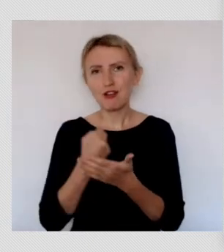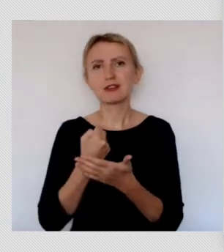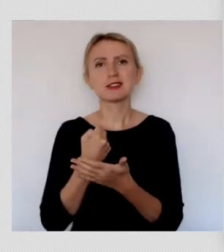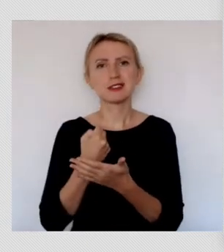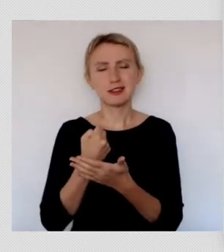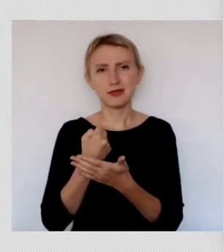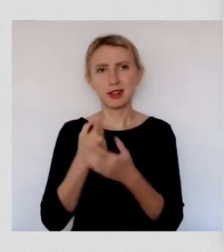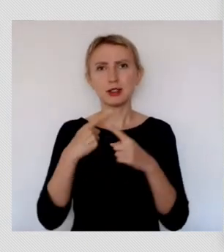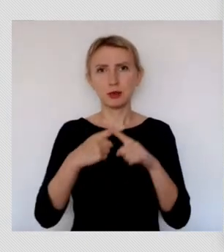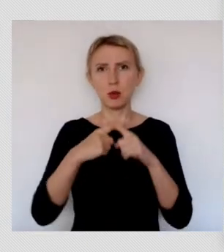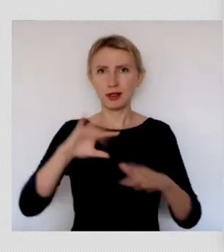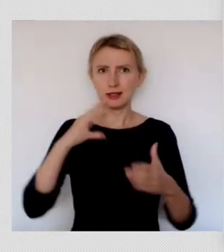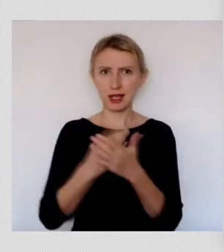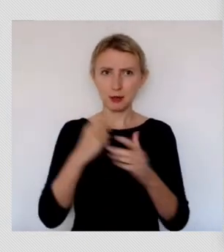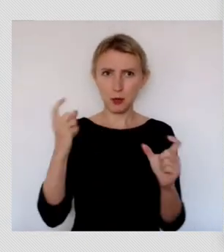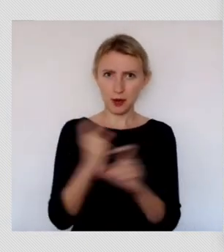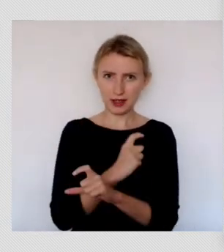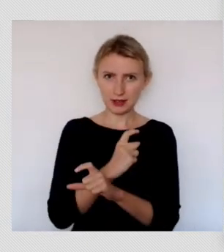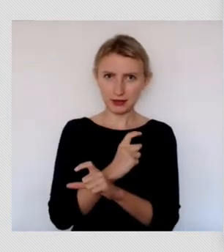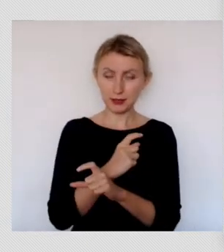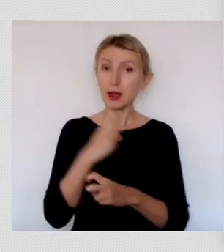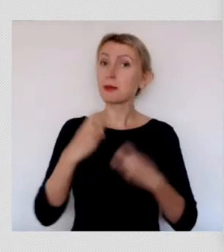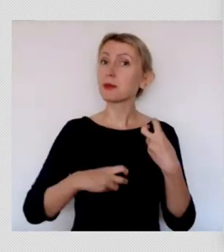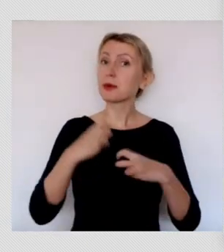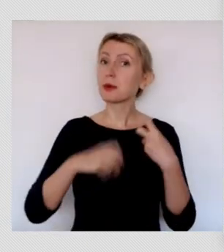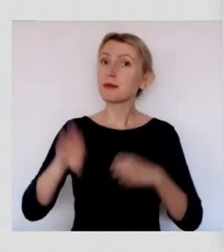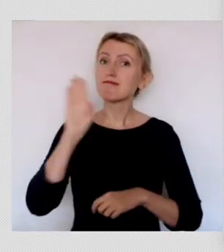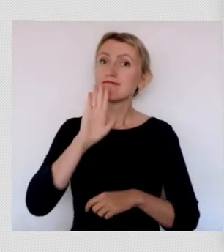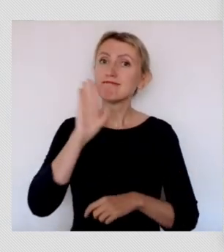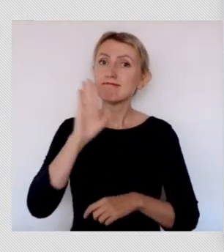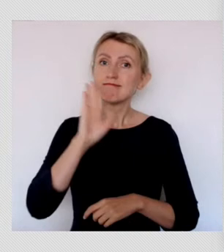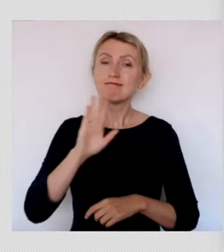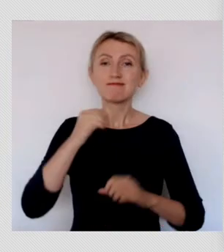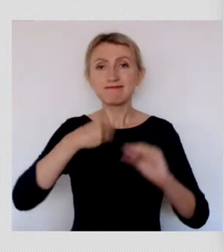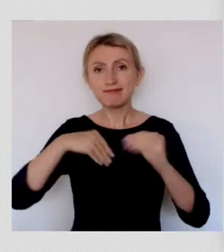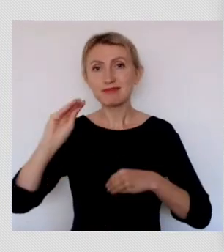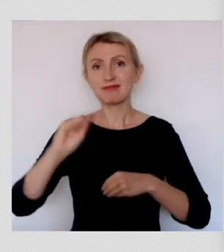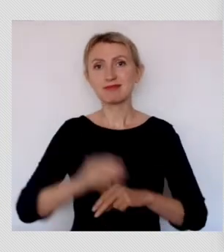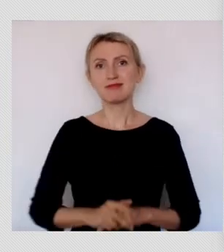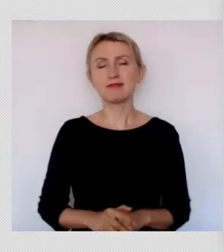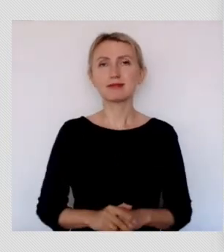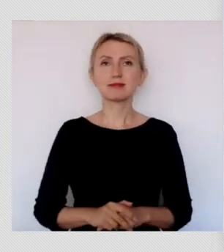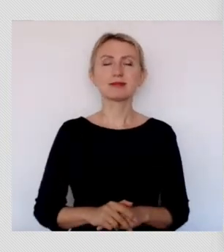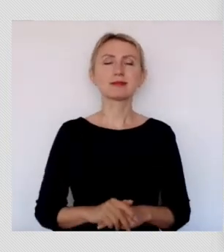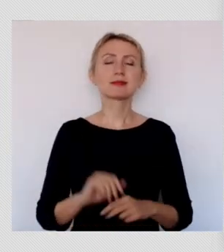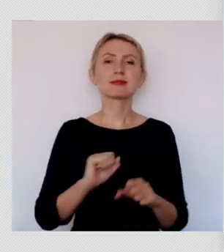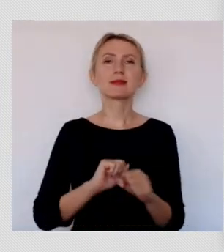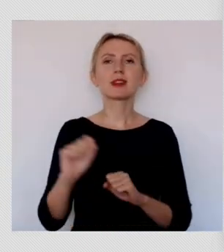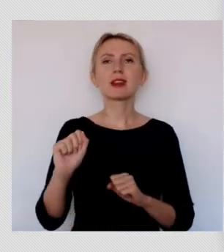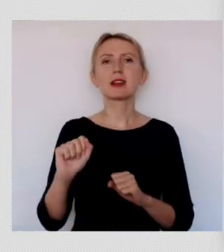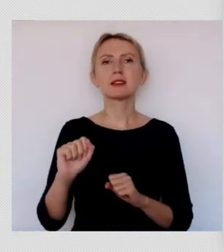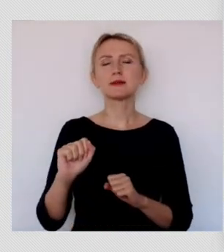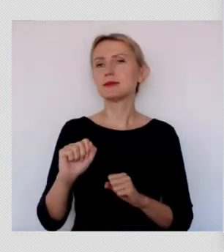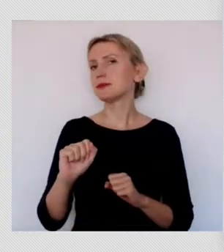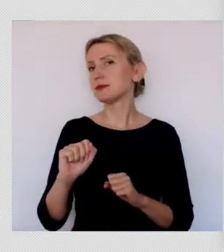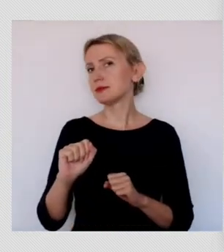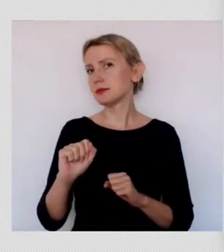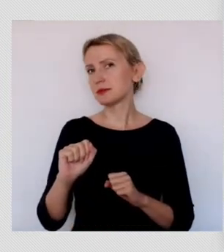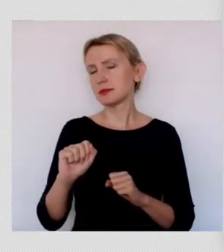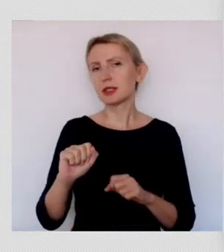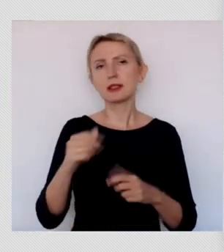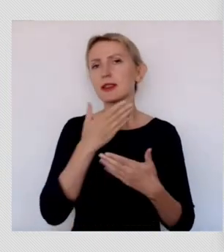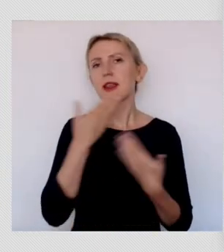spółek Skarbu Państwa. Te problemy się nasiliły. Mamy do czynienia z brakiem niezależnej